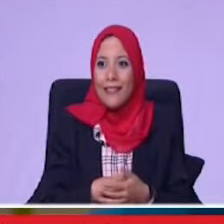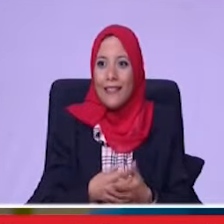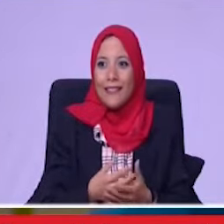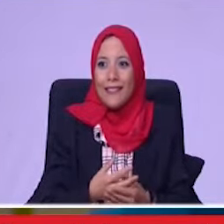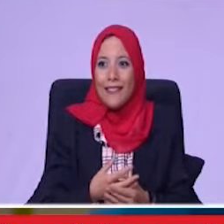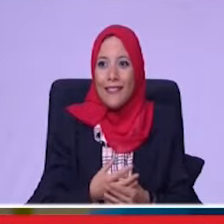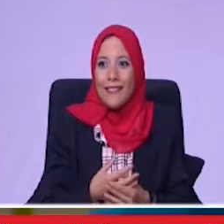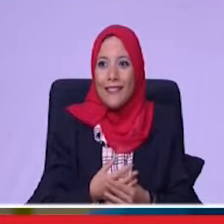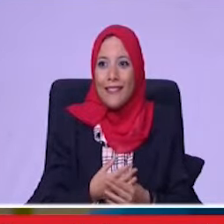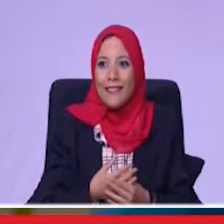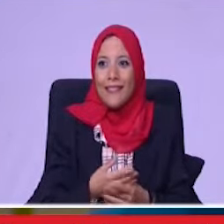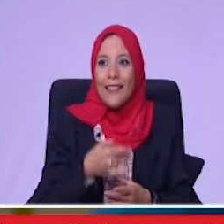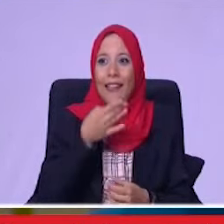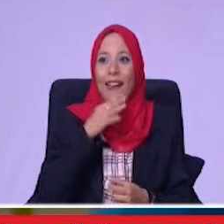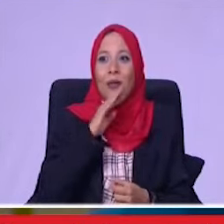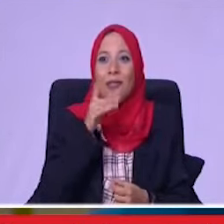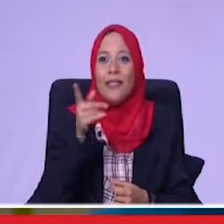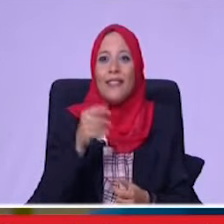بقول لك الحمد لله.